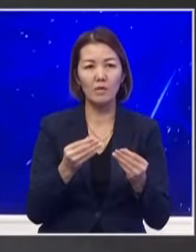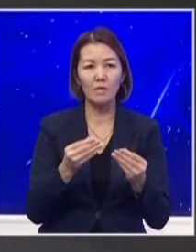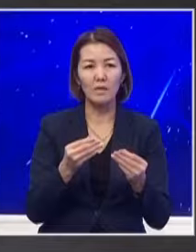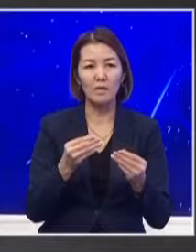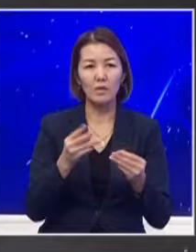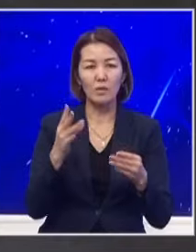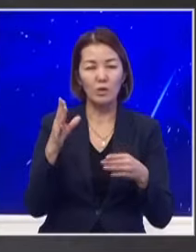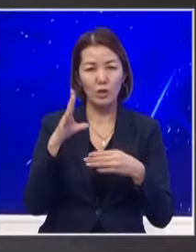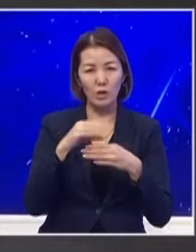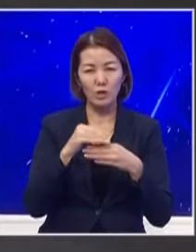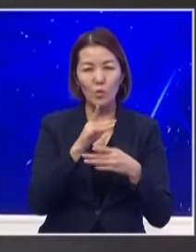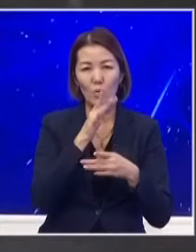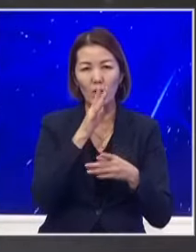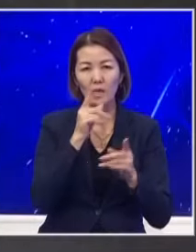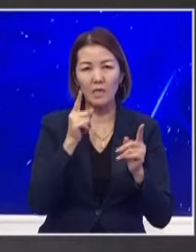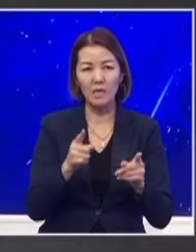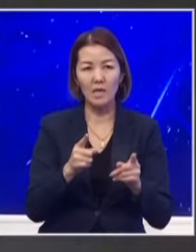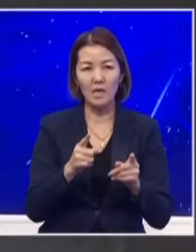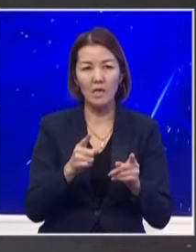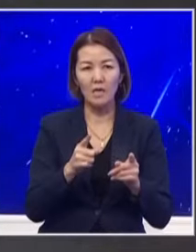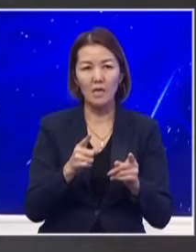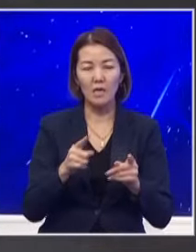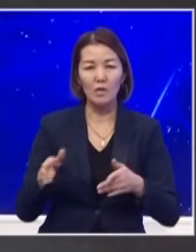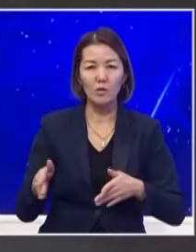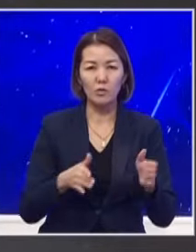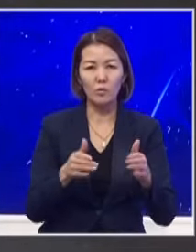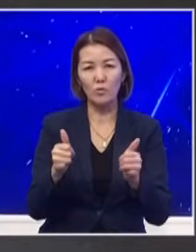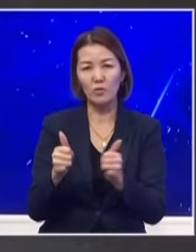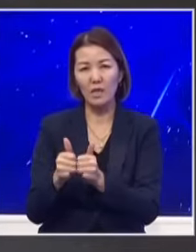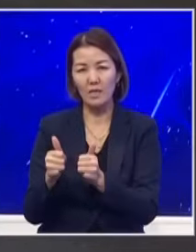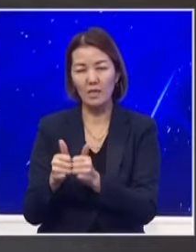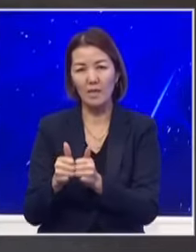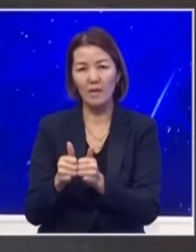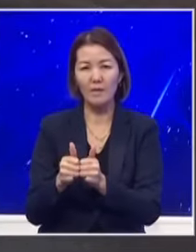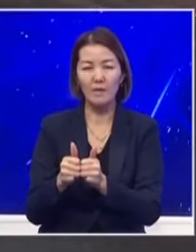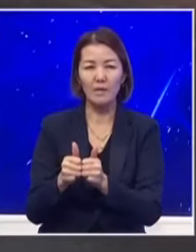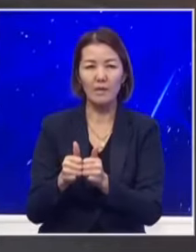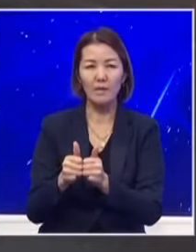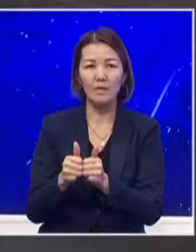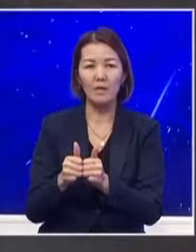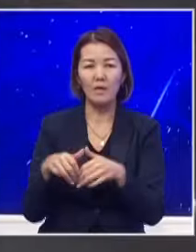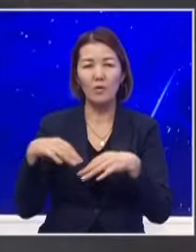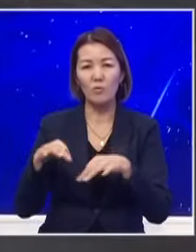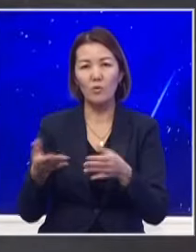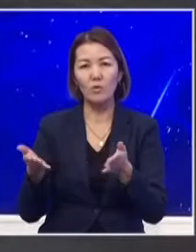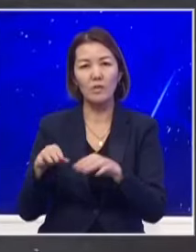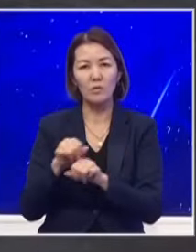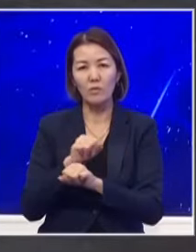біз қар тазалаған кезде жол жиектеріне автокөліктерін тастап кетпеуді өтініш сұраймыз.